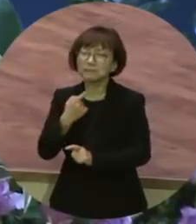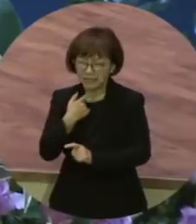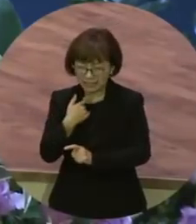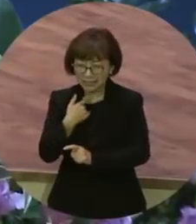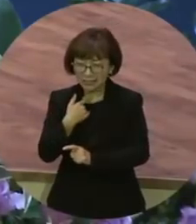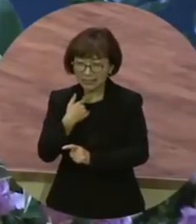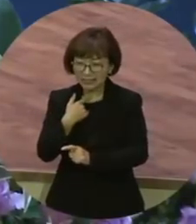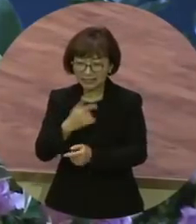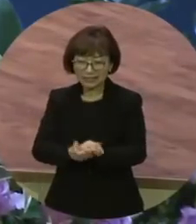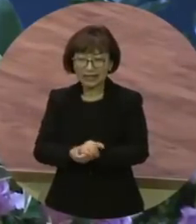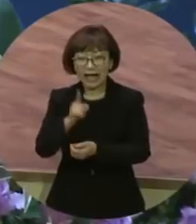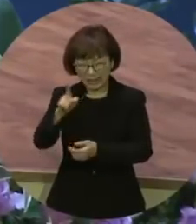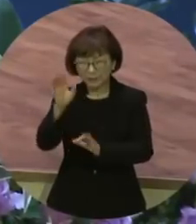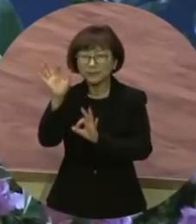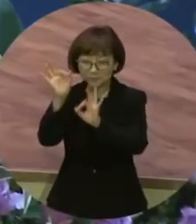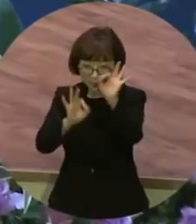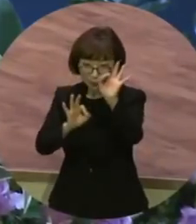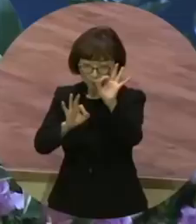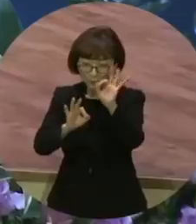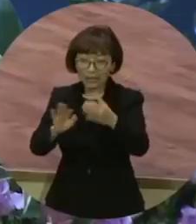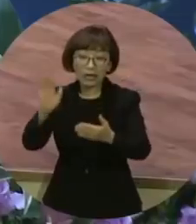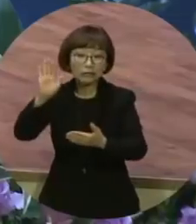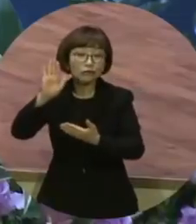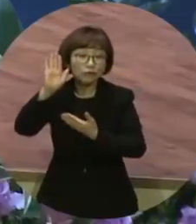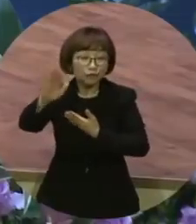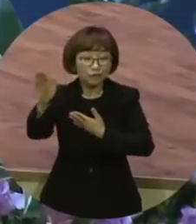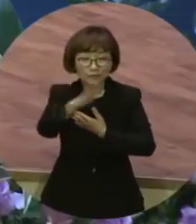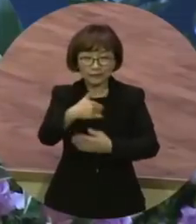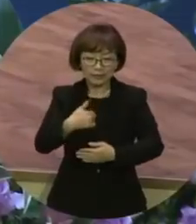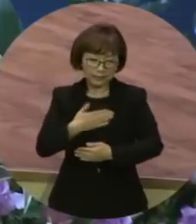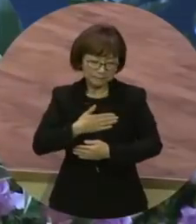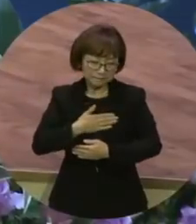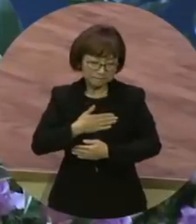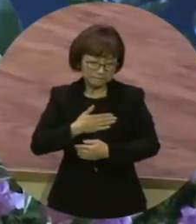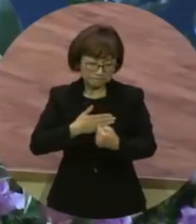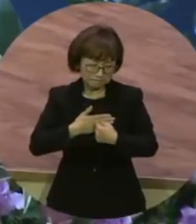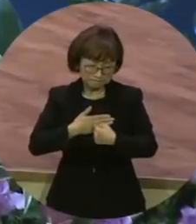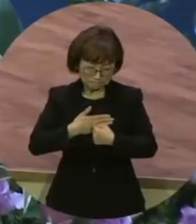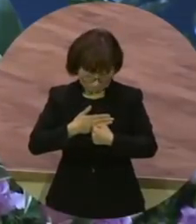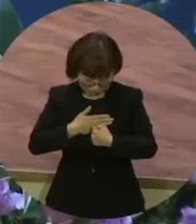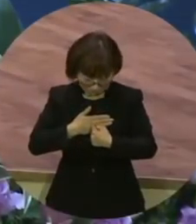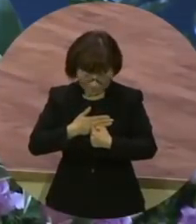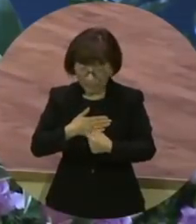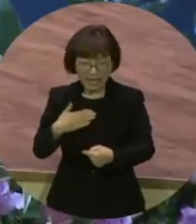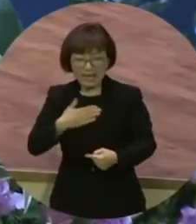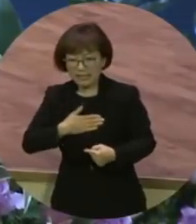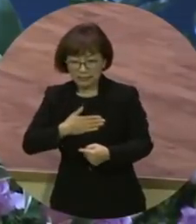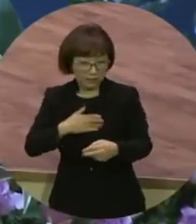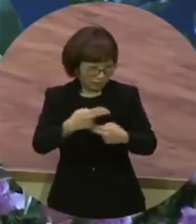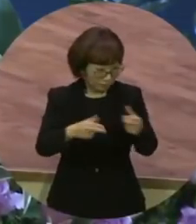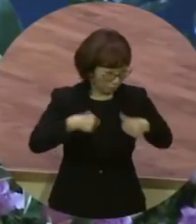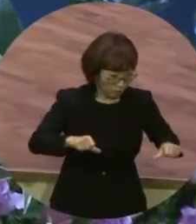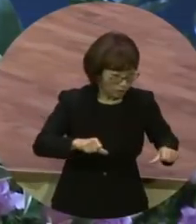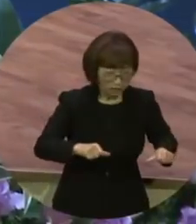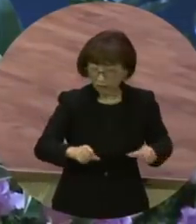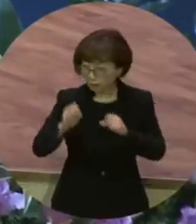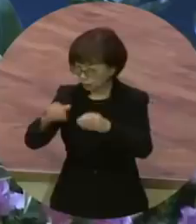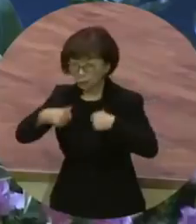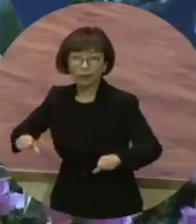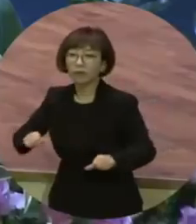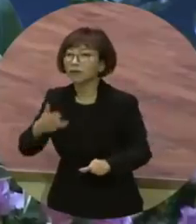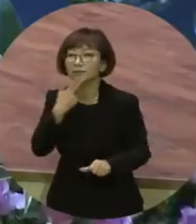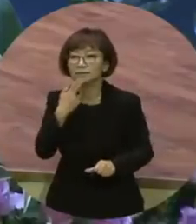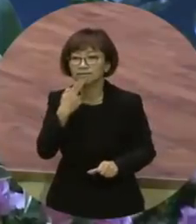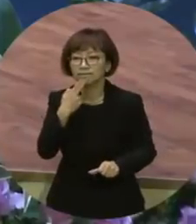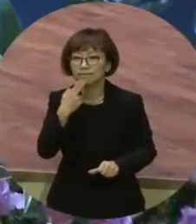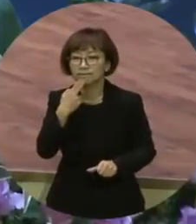그 이후에는 제 감정에 속지 않습니다. 오히려 내 상태가 안 좋을 때, 내 감정이 안 좋을 때 현장에 가서